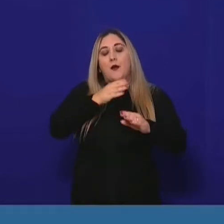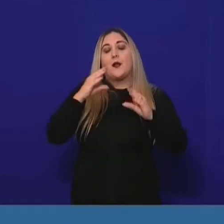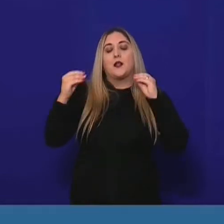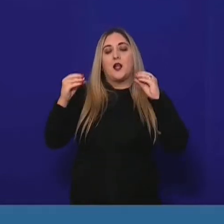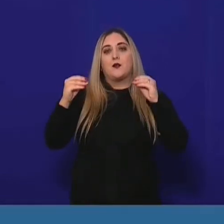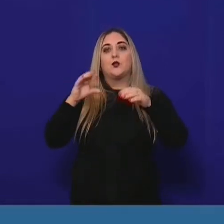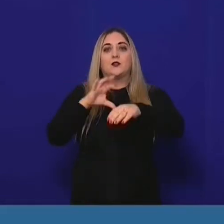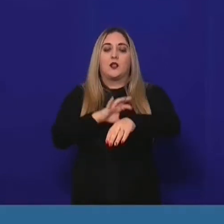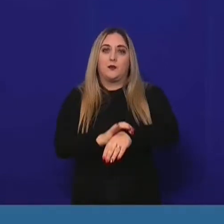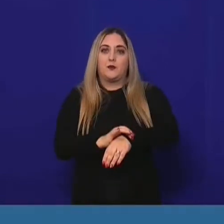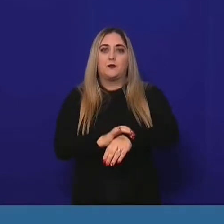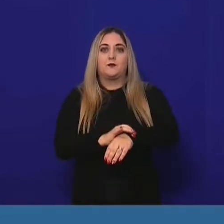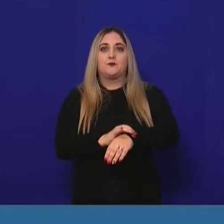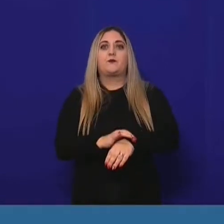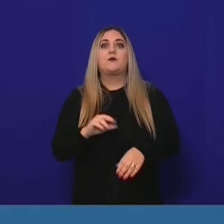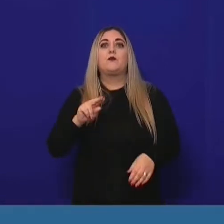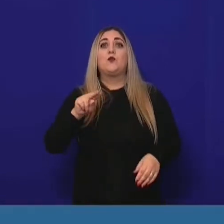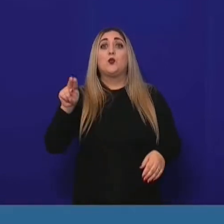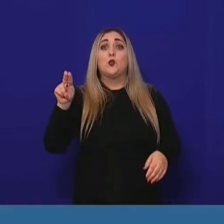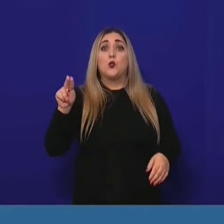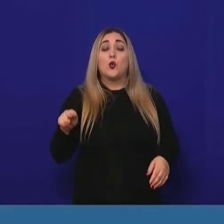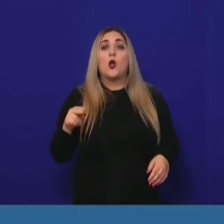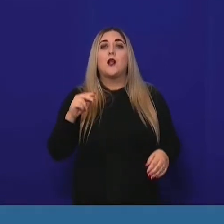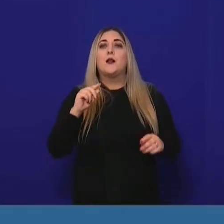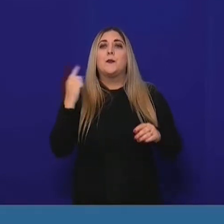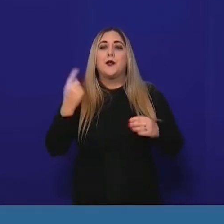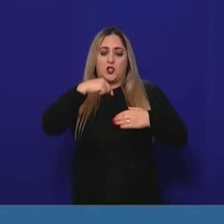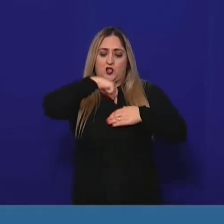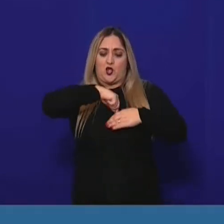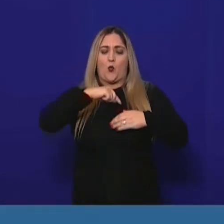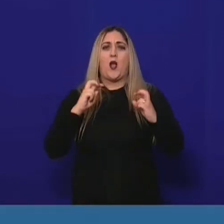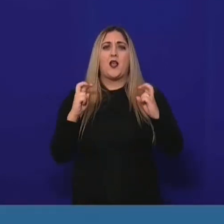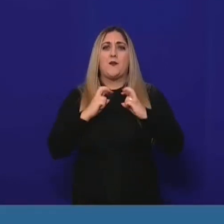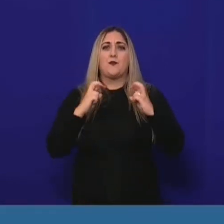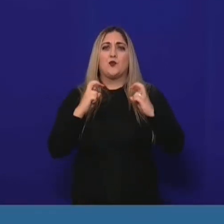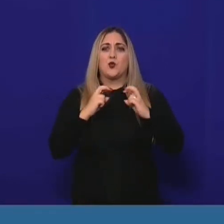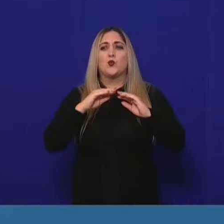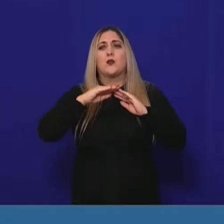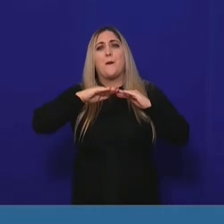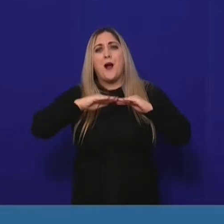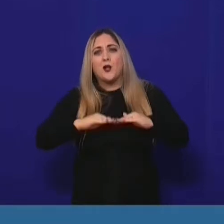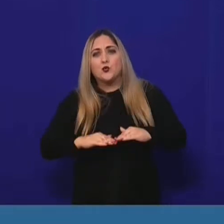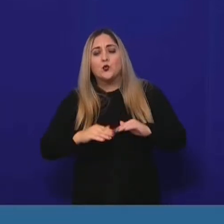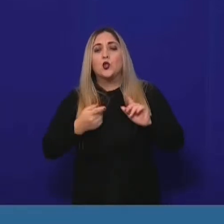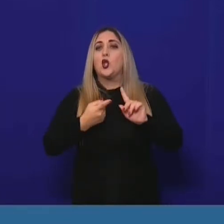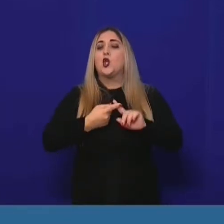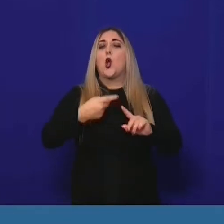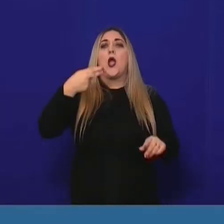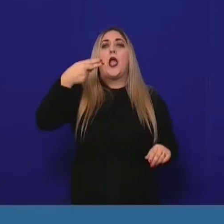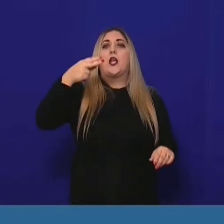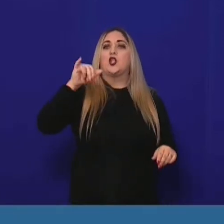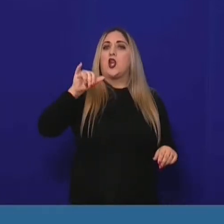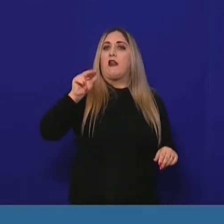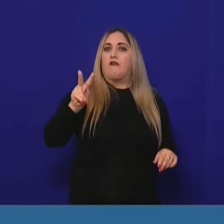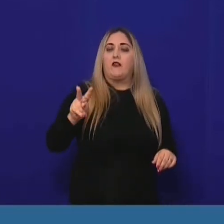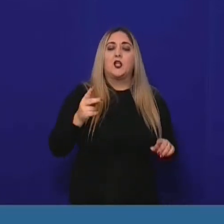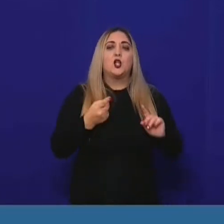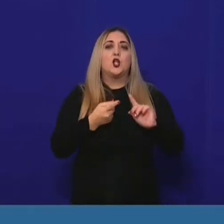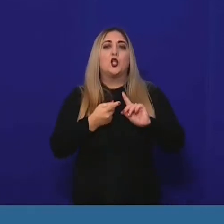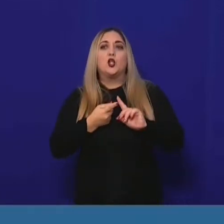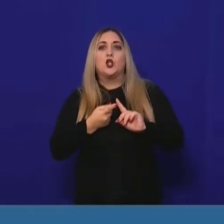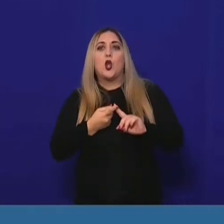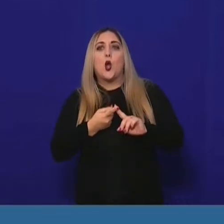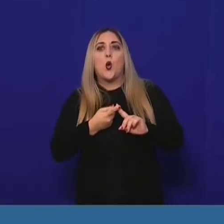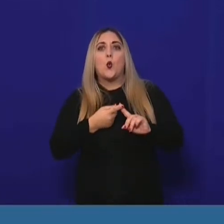u anka min għandu weakened immune system minħabba jew għandu HIV jew inkella għandu propju qed jieħu